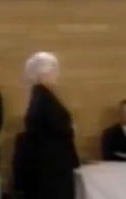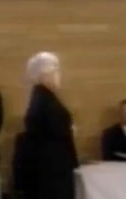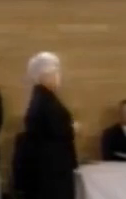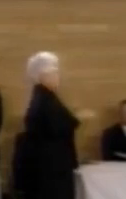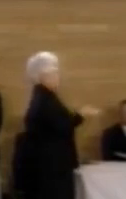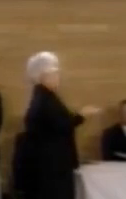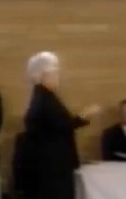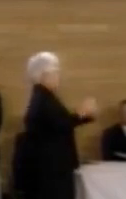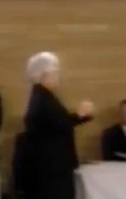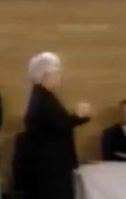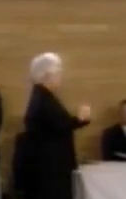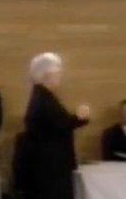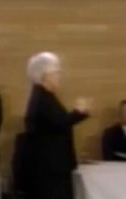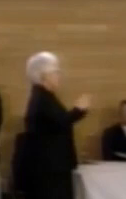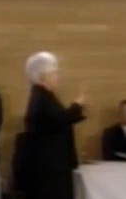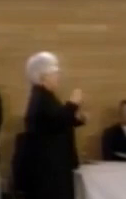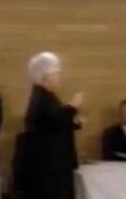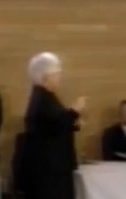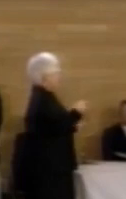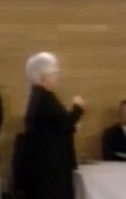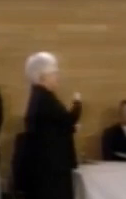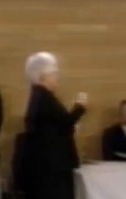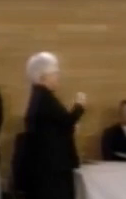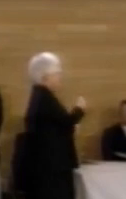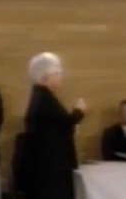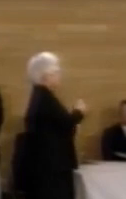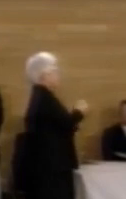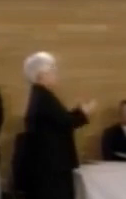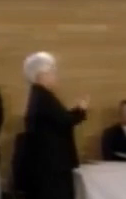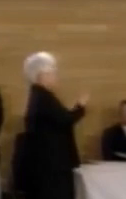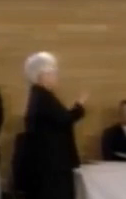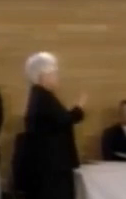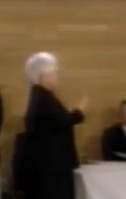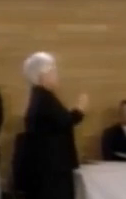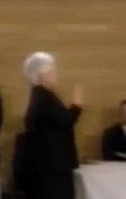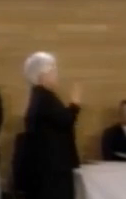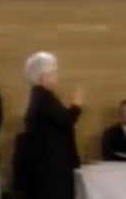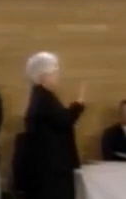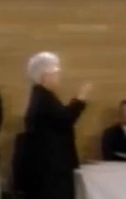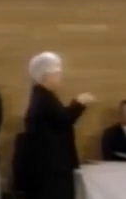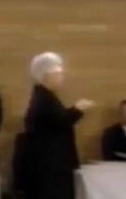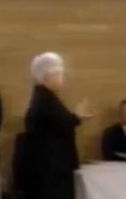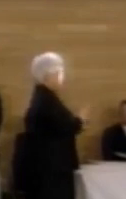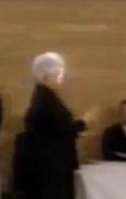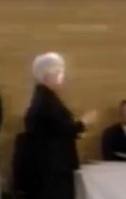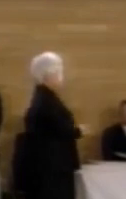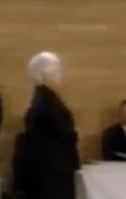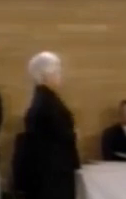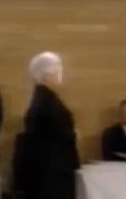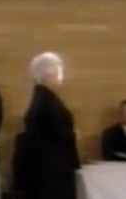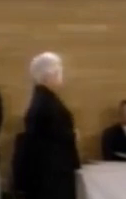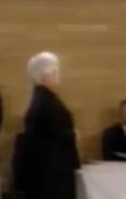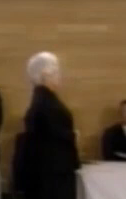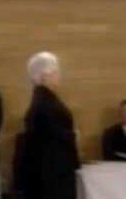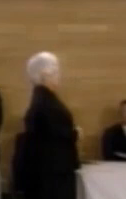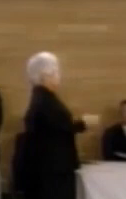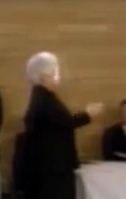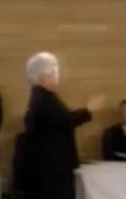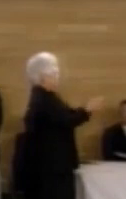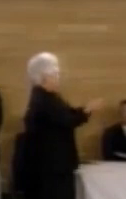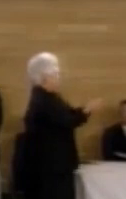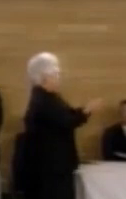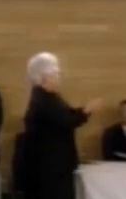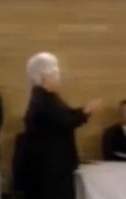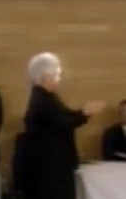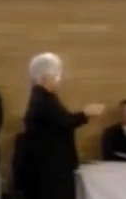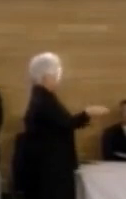波、岩手県大槌町合同追悼式が執り行われるにあたり、犠牲となられたす